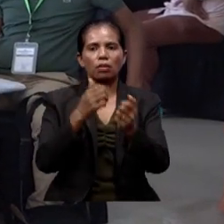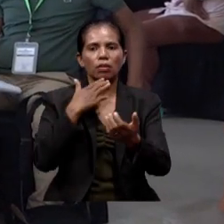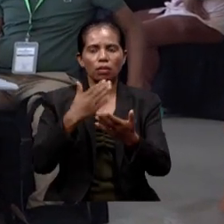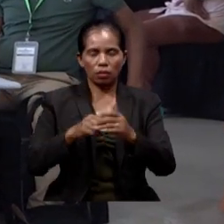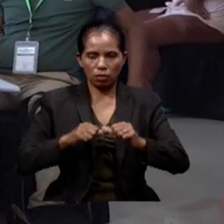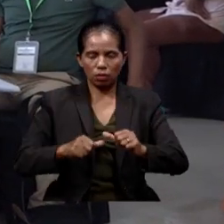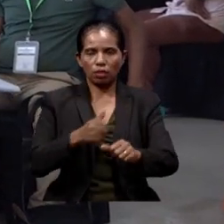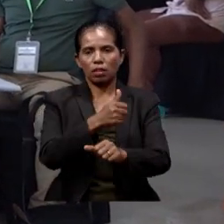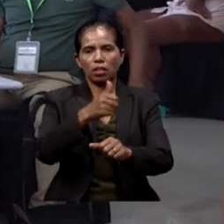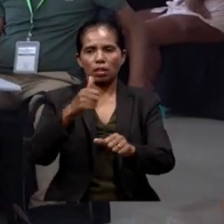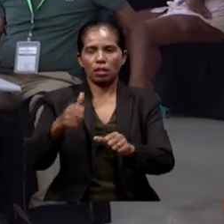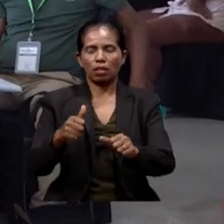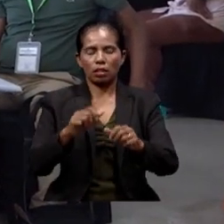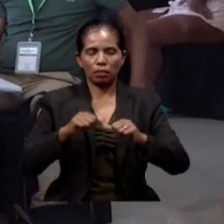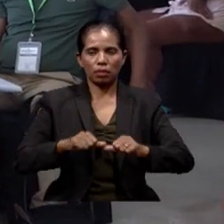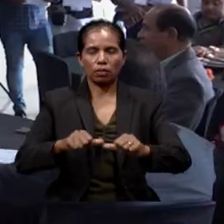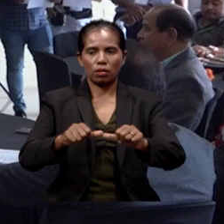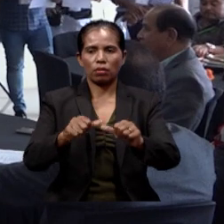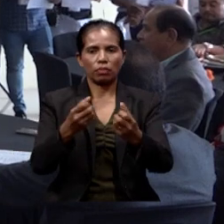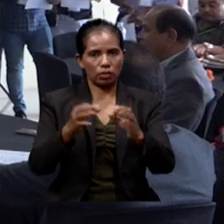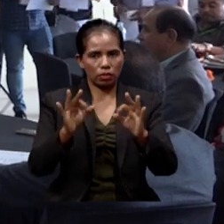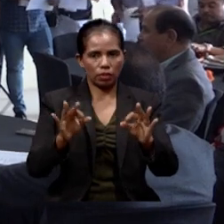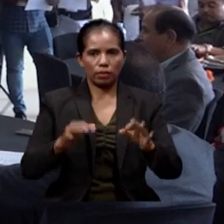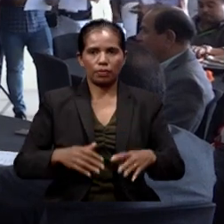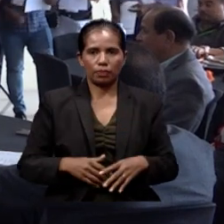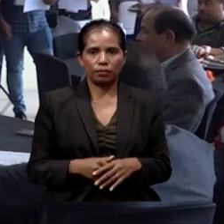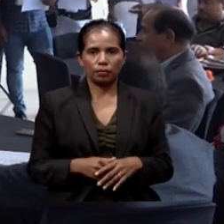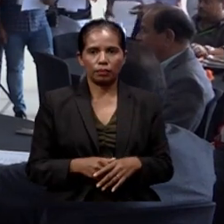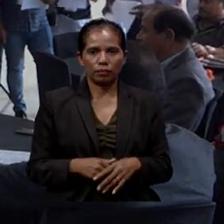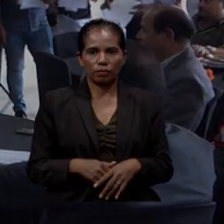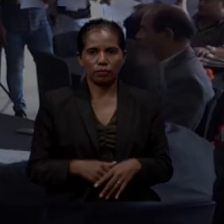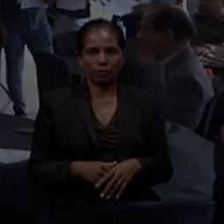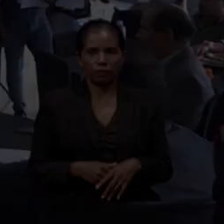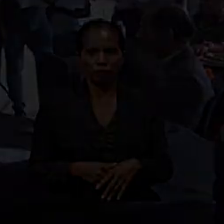idak ne investimento nebe laona. Gasparinha de Souza, Dilma Suzeti, Ziemen.